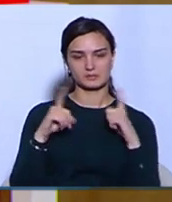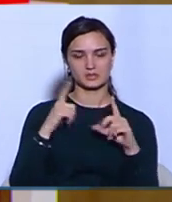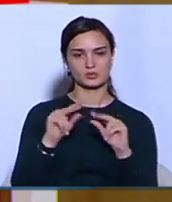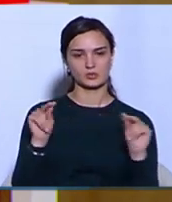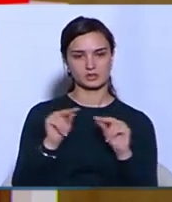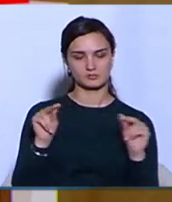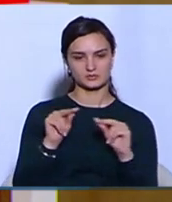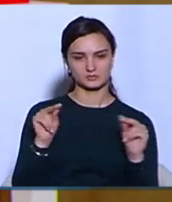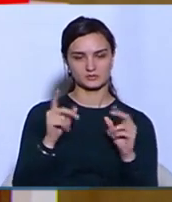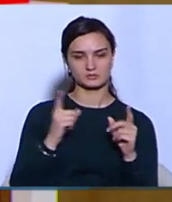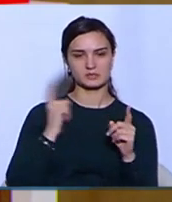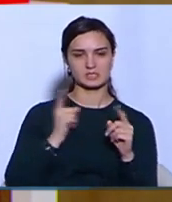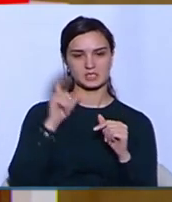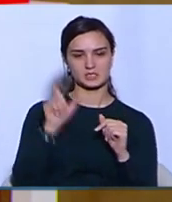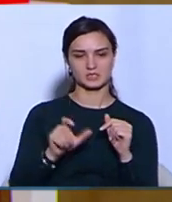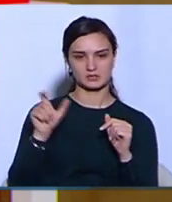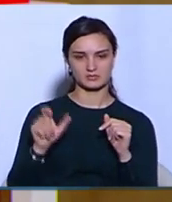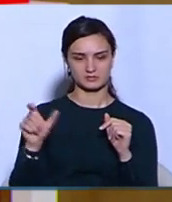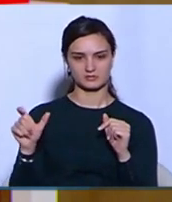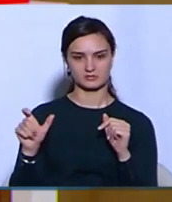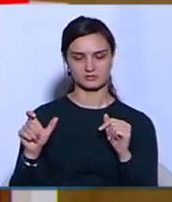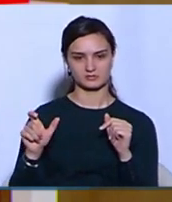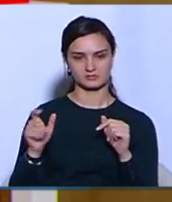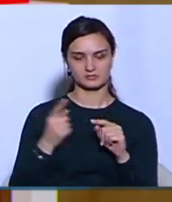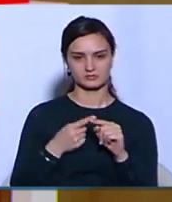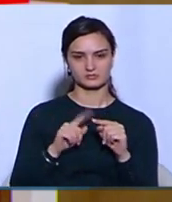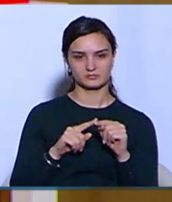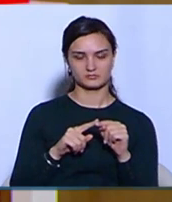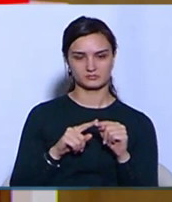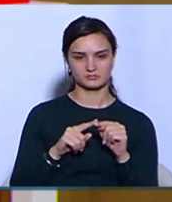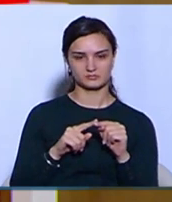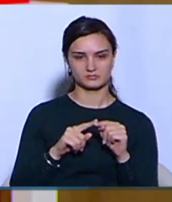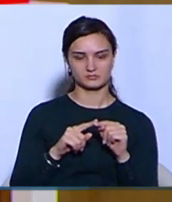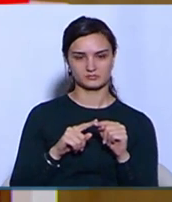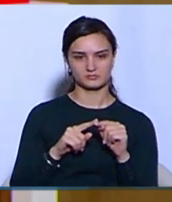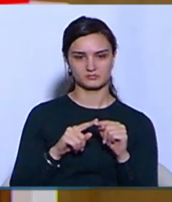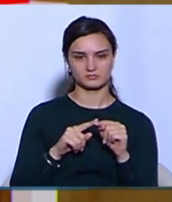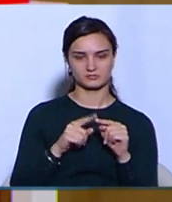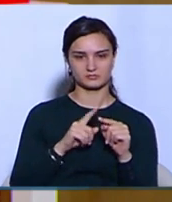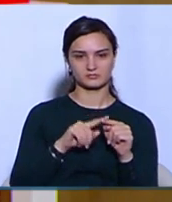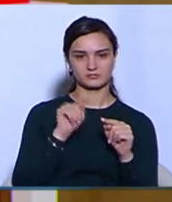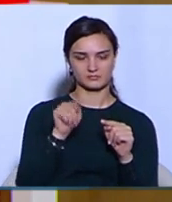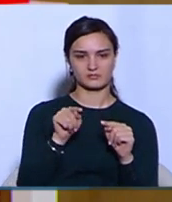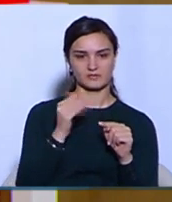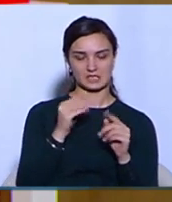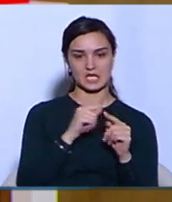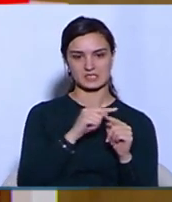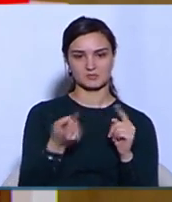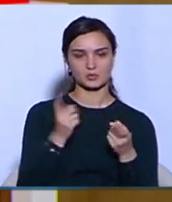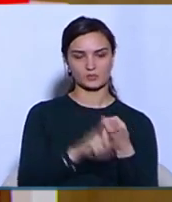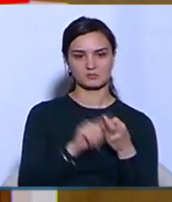პედაგოგებისთვის, ცხადია სპეციალისტებისათვის, იმიტომ რომ ამ შემთხვევაში თქვენი ხაზგასმა უკავშირდებოდა აი